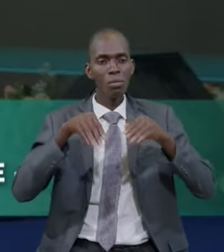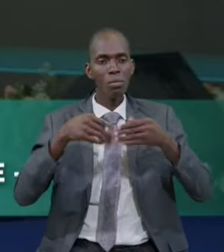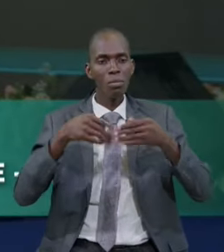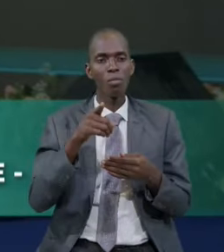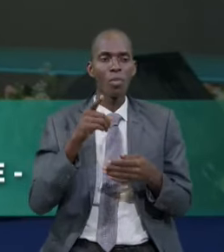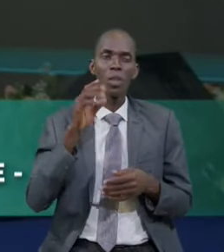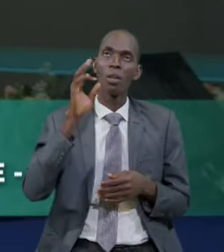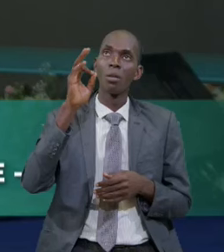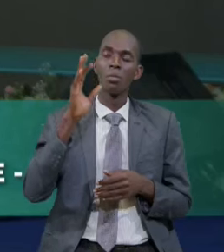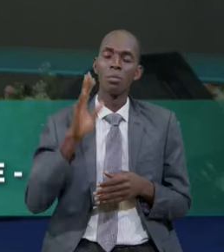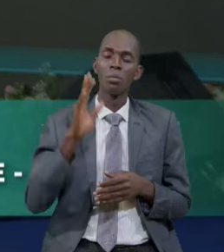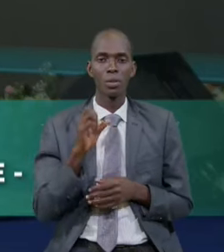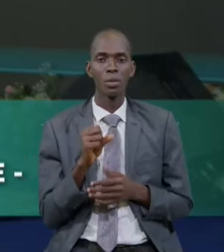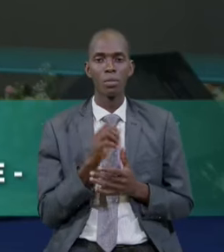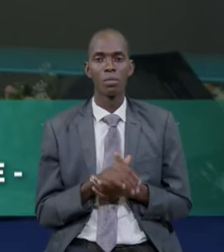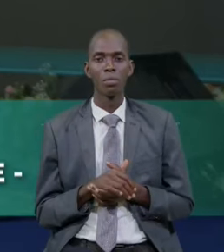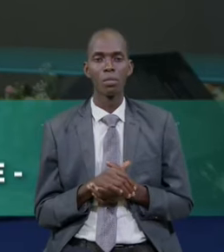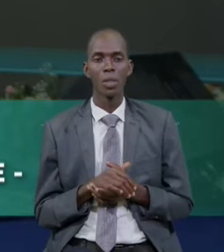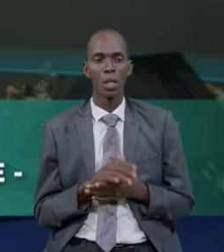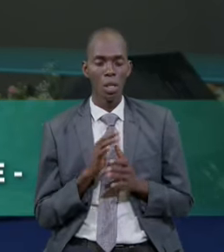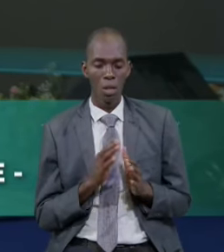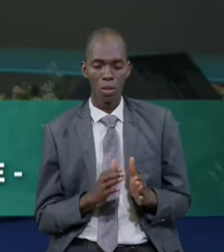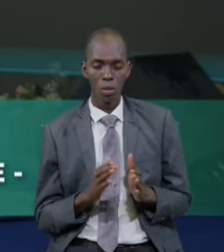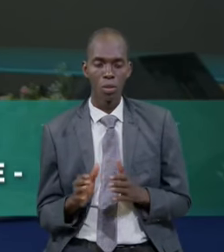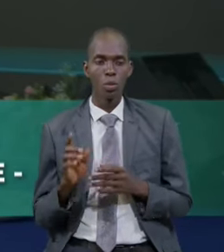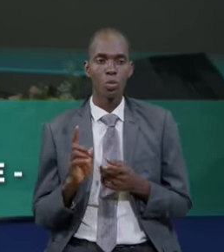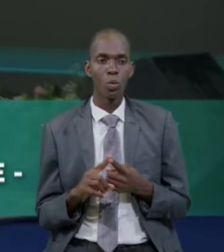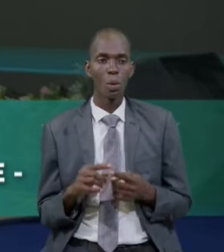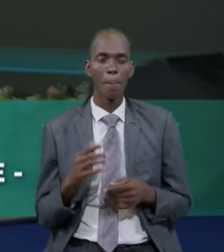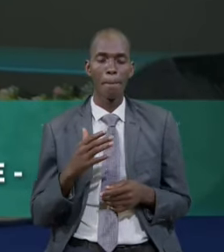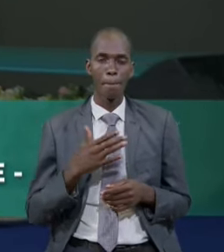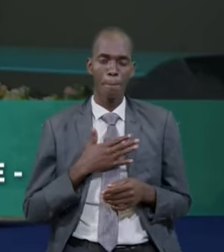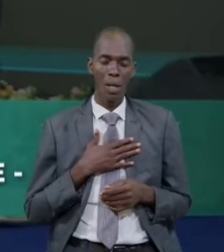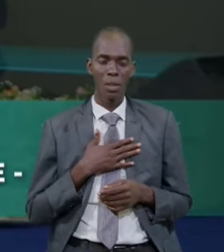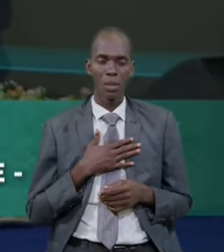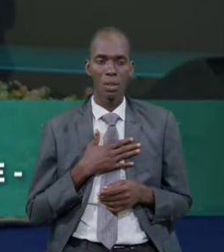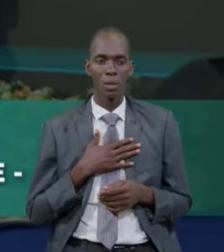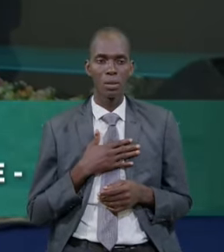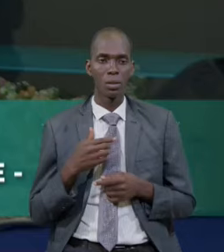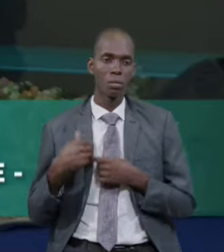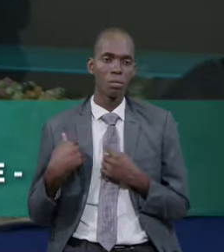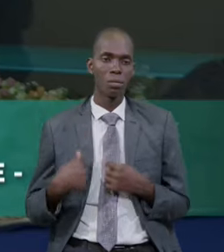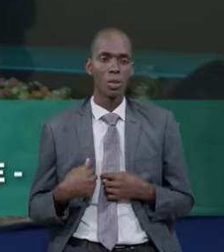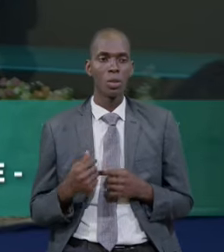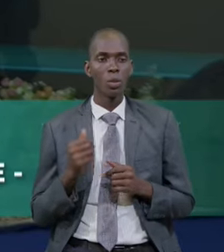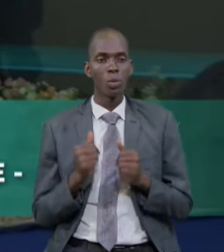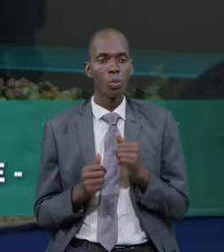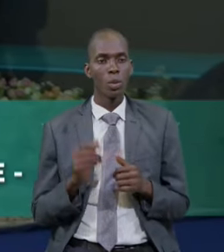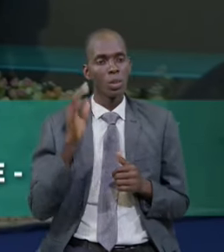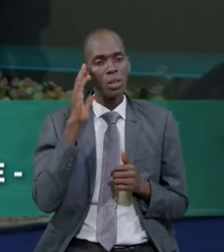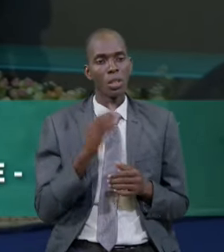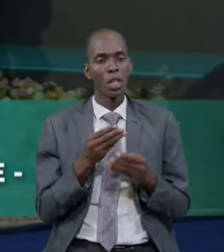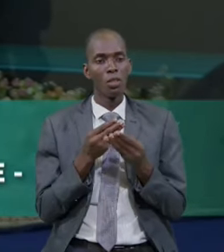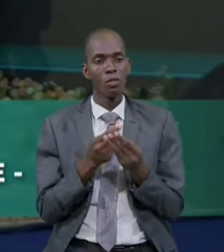Jérémie 3:15. Je vous donnerai des bergers selon mon cœur et ils vous paîtront, ils vous